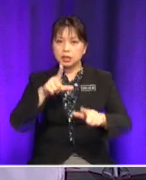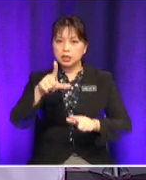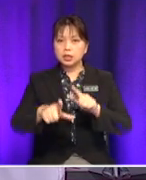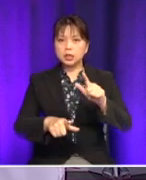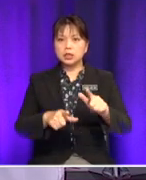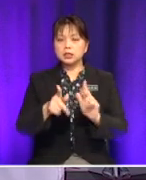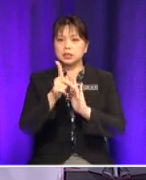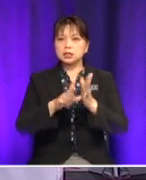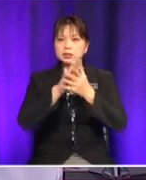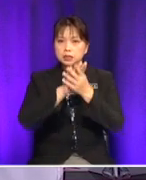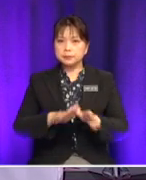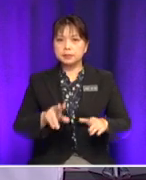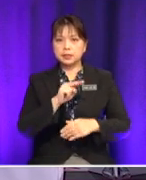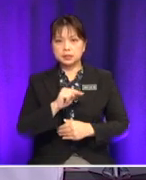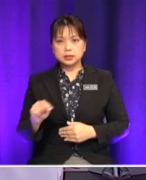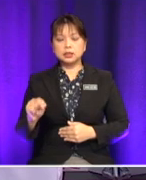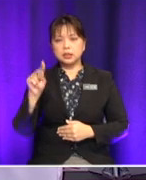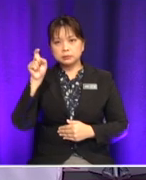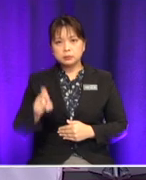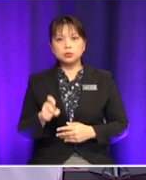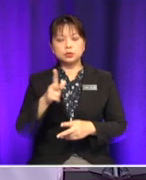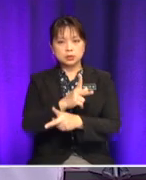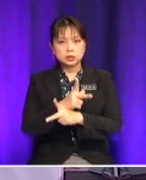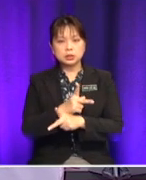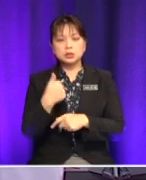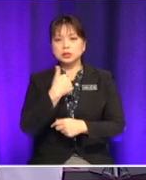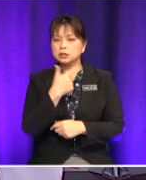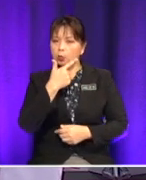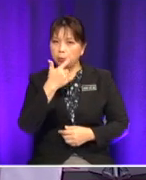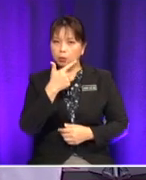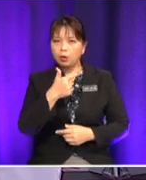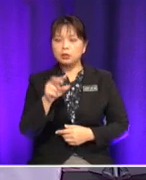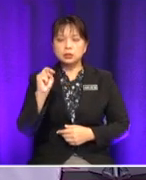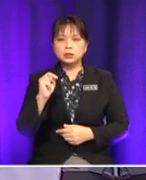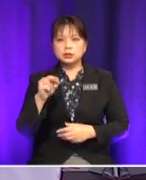semua Perlu diambil kira kita anak lama